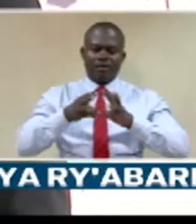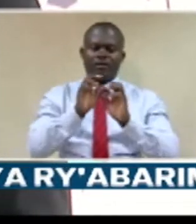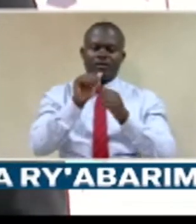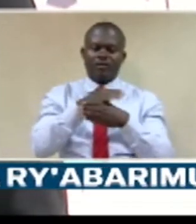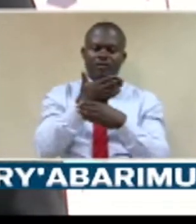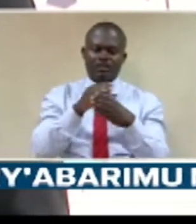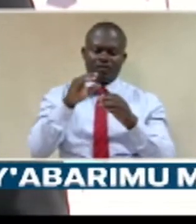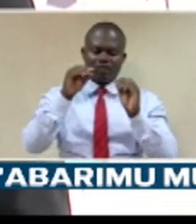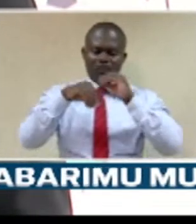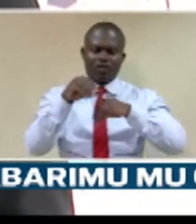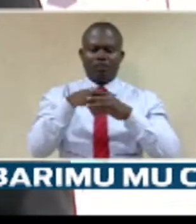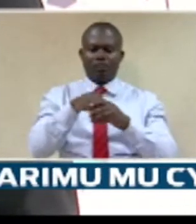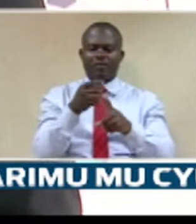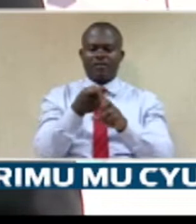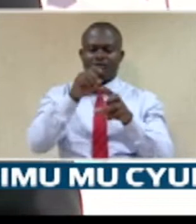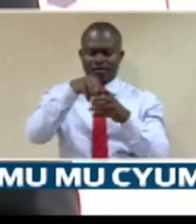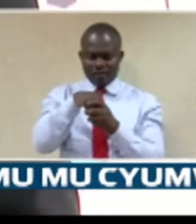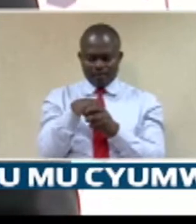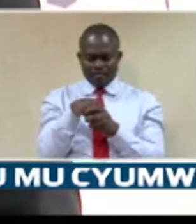twasangira umusaruro uyavuyemo.